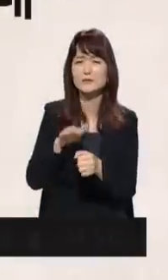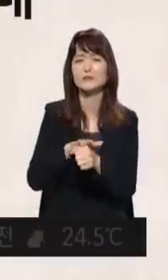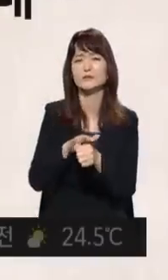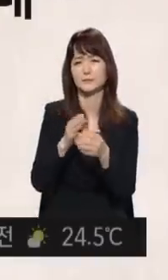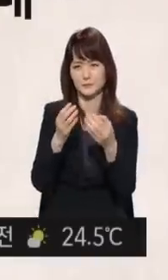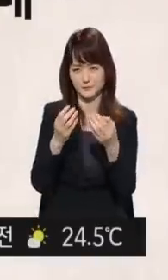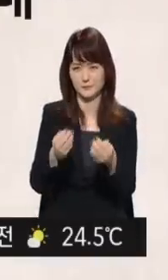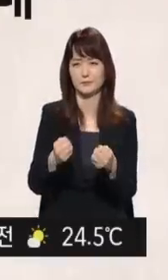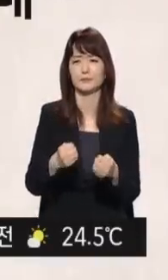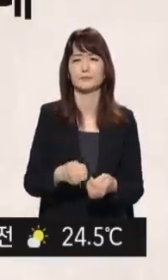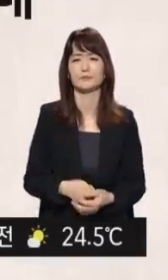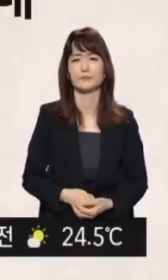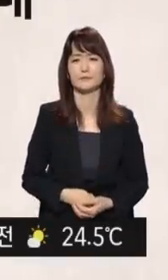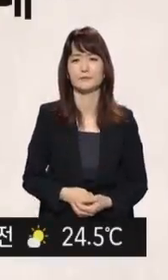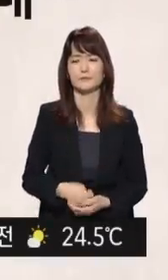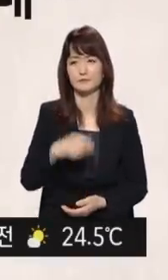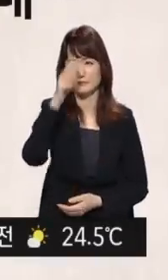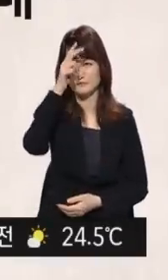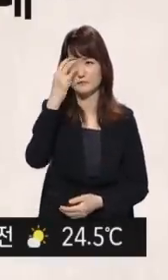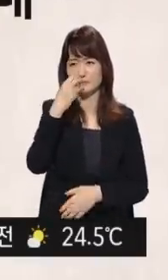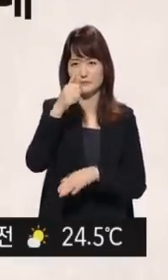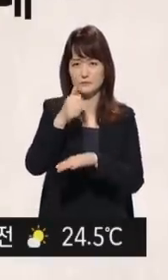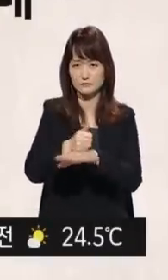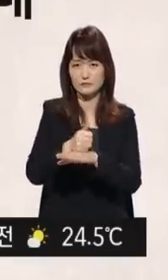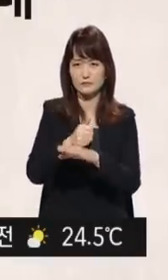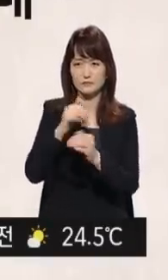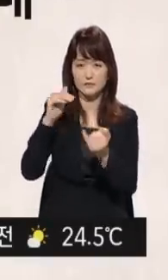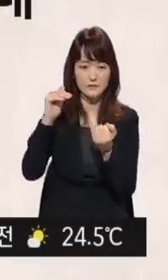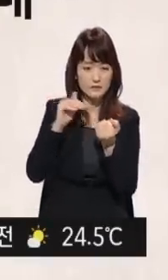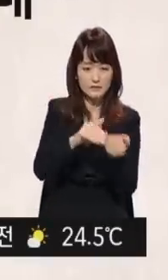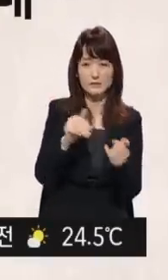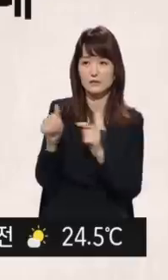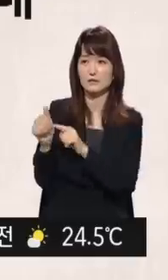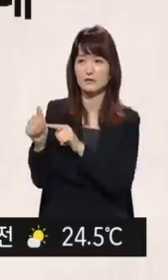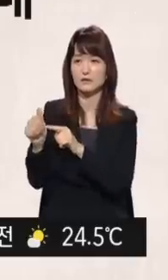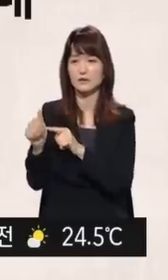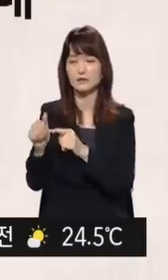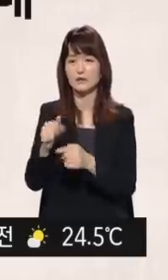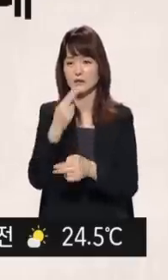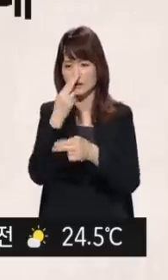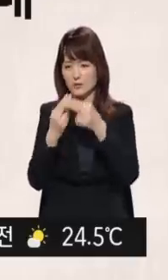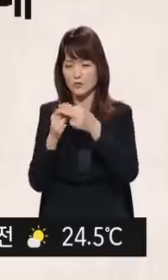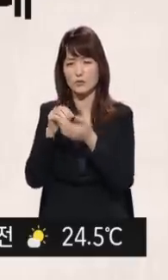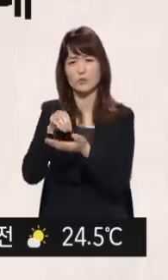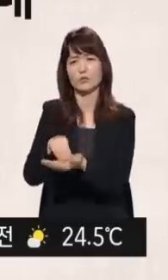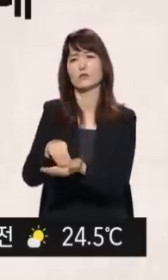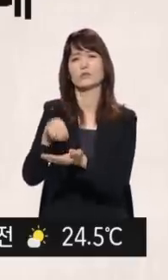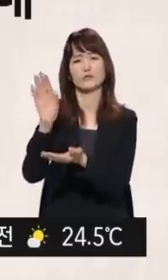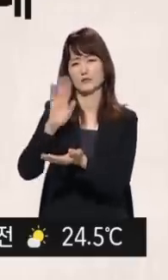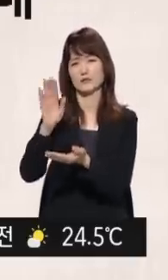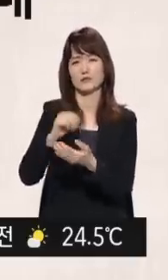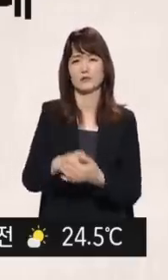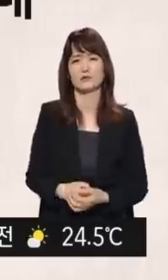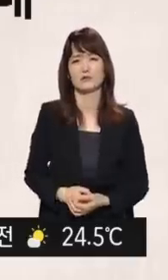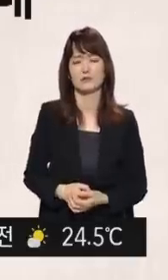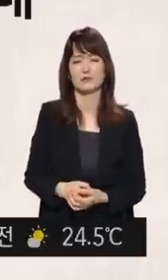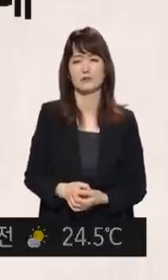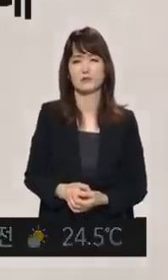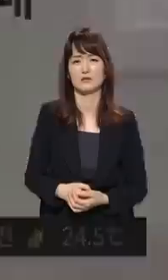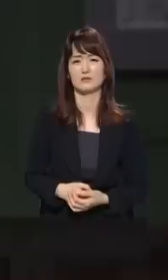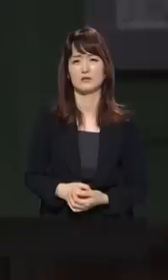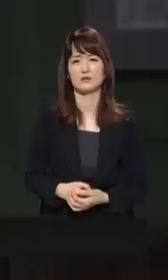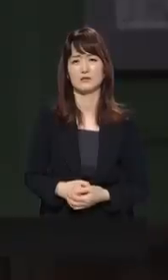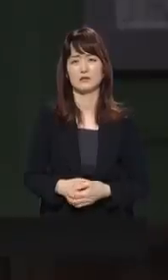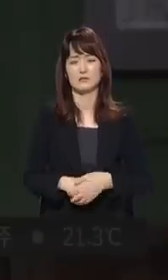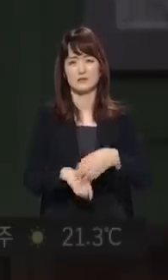전하셨습니다 그런데 경찰조사 결과 가해남성 차량이 무보 되었던 걸로 나타났습니다이 가이나 음성은